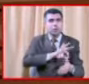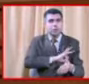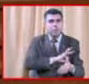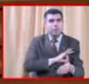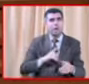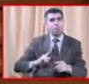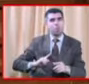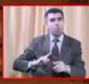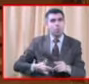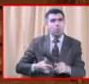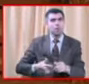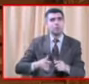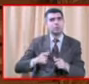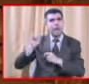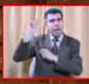من طبيعة الحال